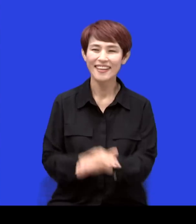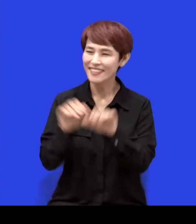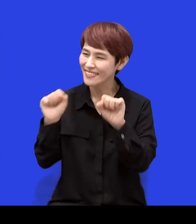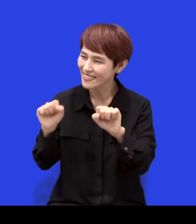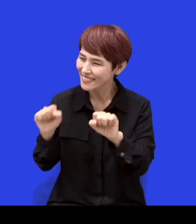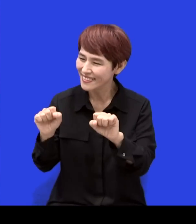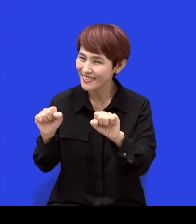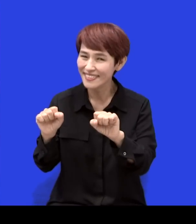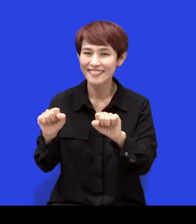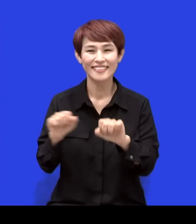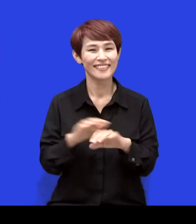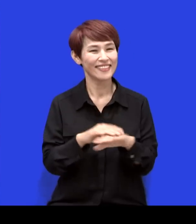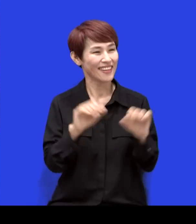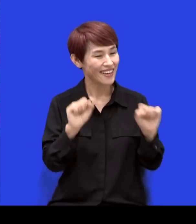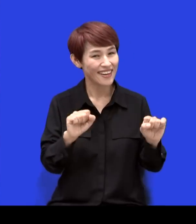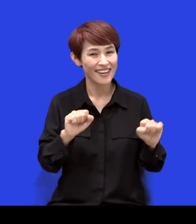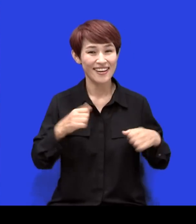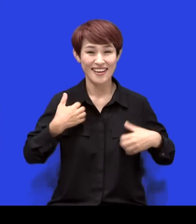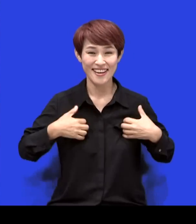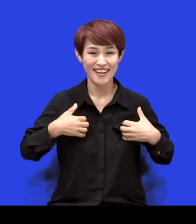안녕하세요.